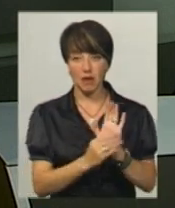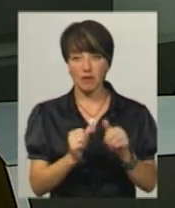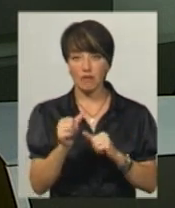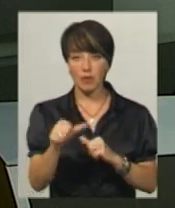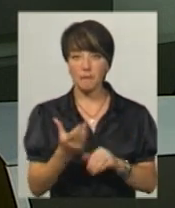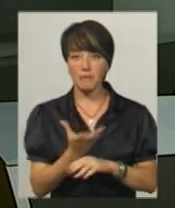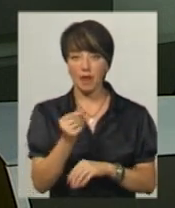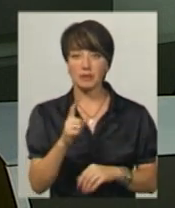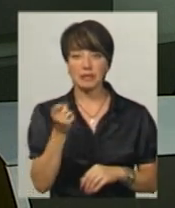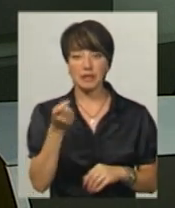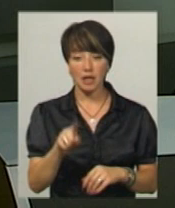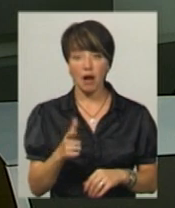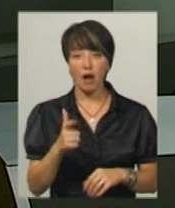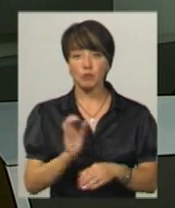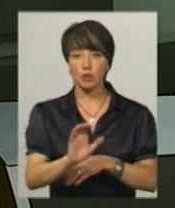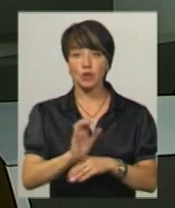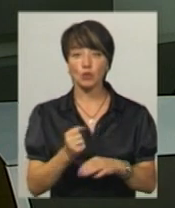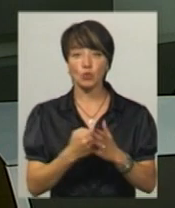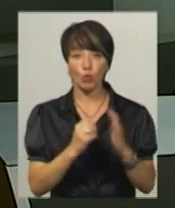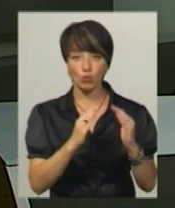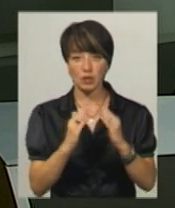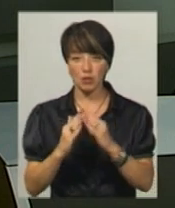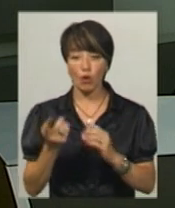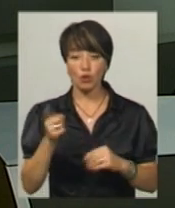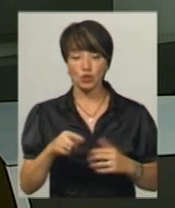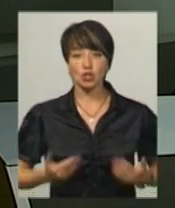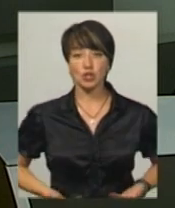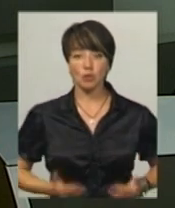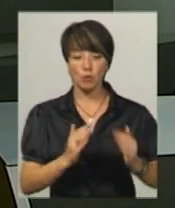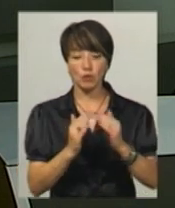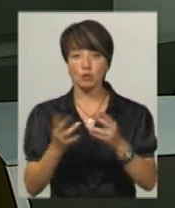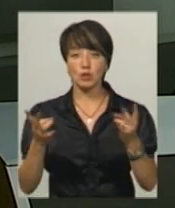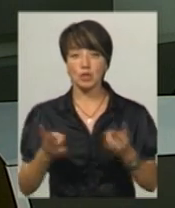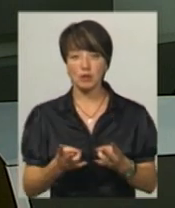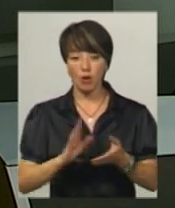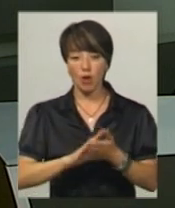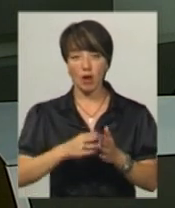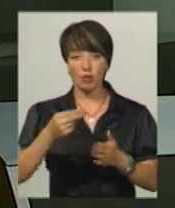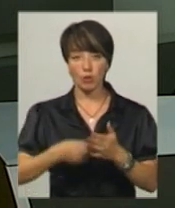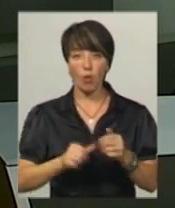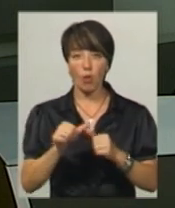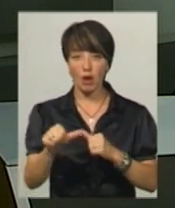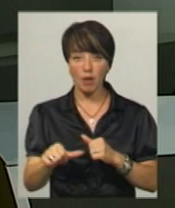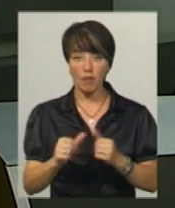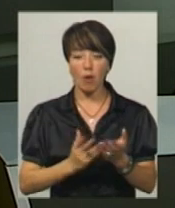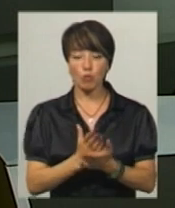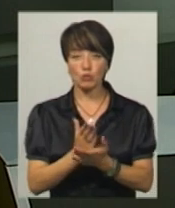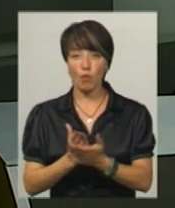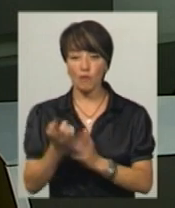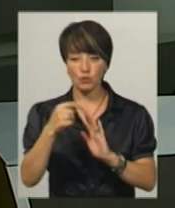виокремлено плату за те, що газ подається до будинків. Отож, жителям будинків потрібно укладати окрему угоду на